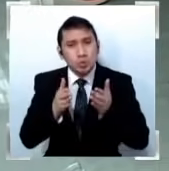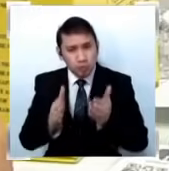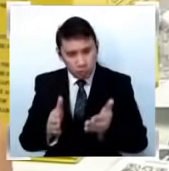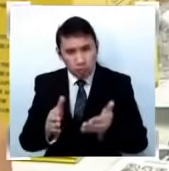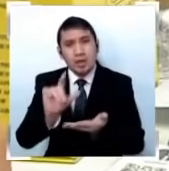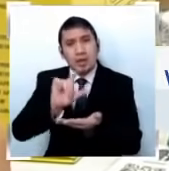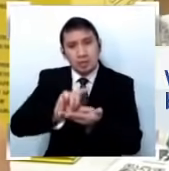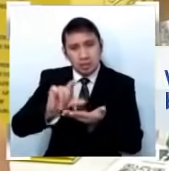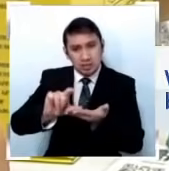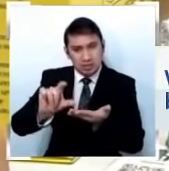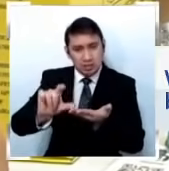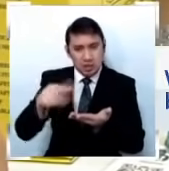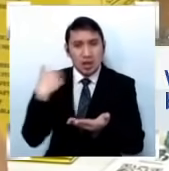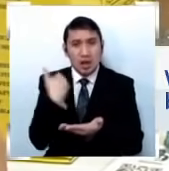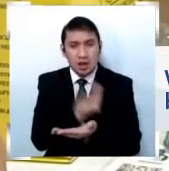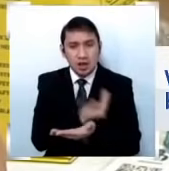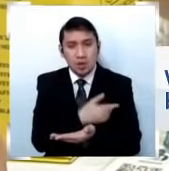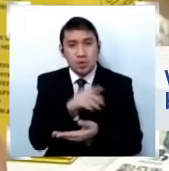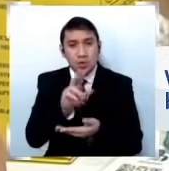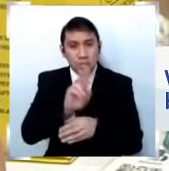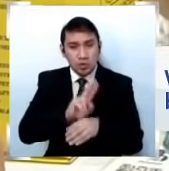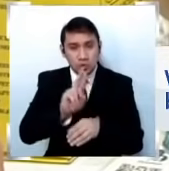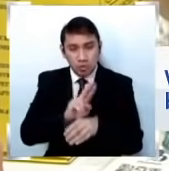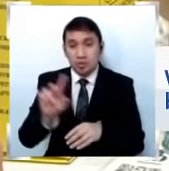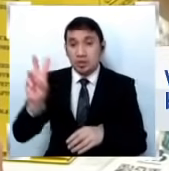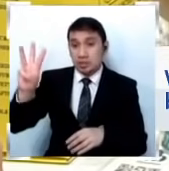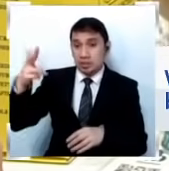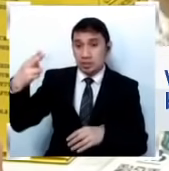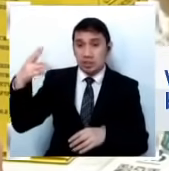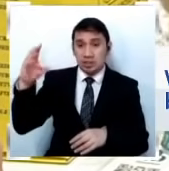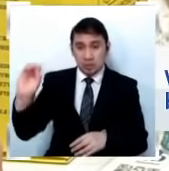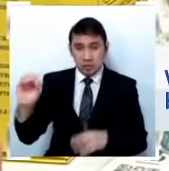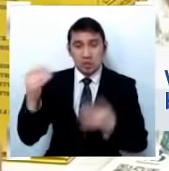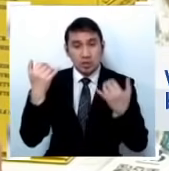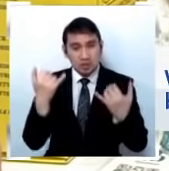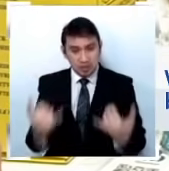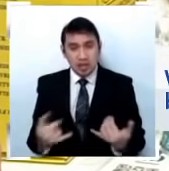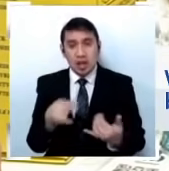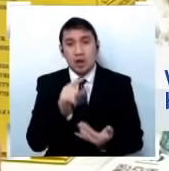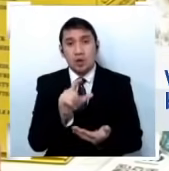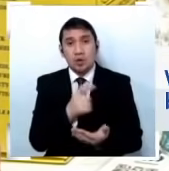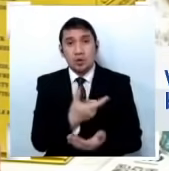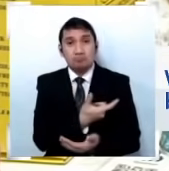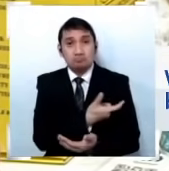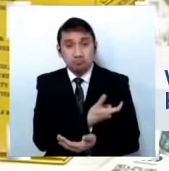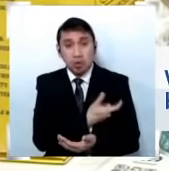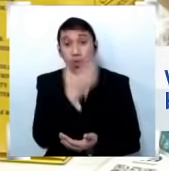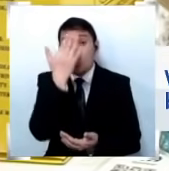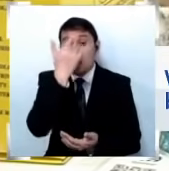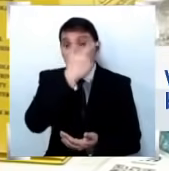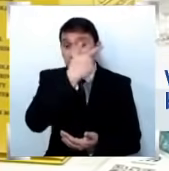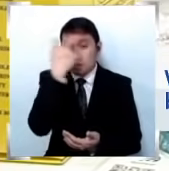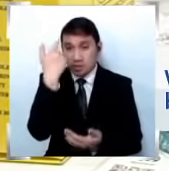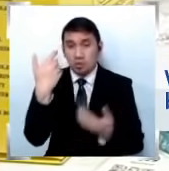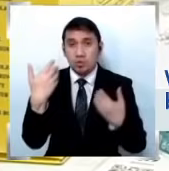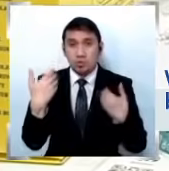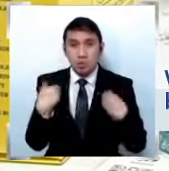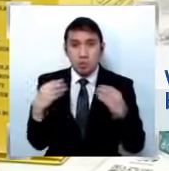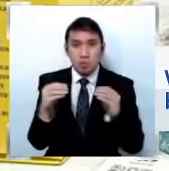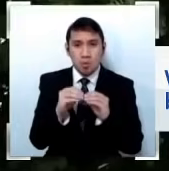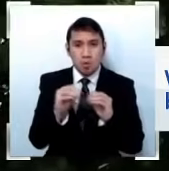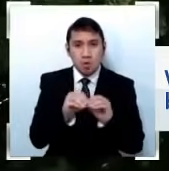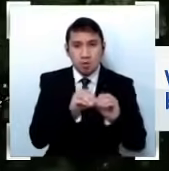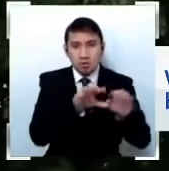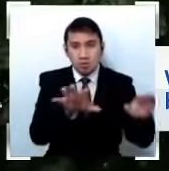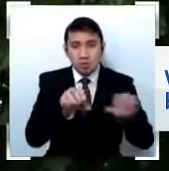supply. Ipinunto ng WHO na nahihila raw ang pagbabakuna sa mga senior dahil sa pinalawig na pagbabakuna sa iba pang priority